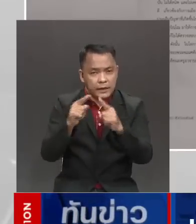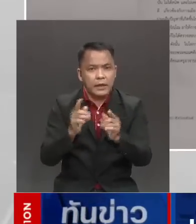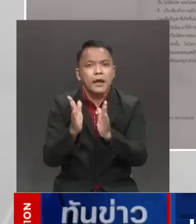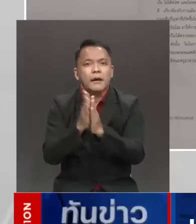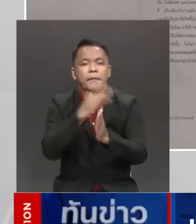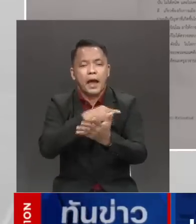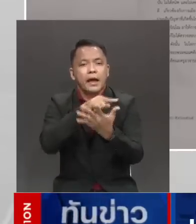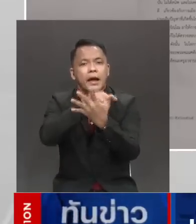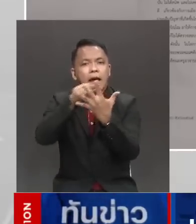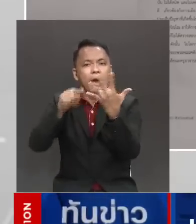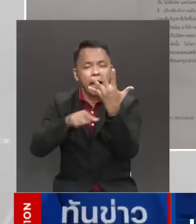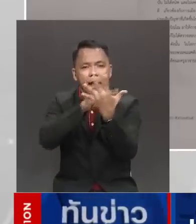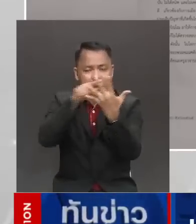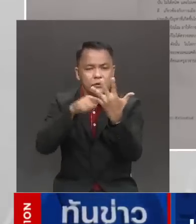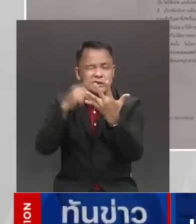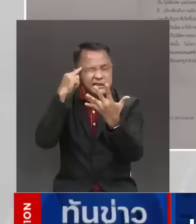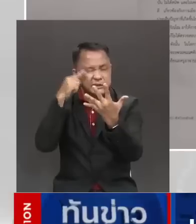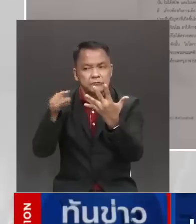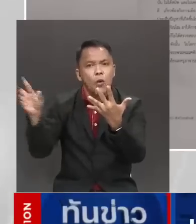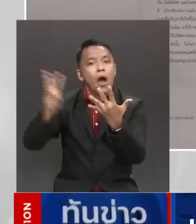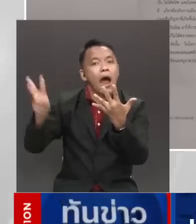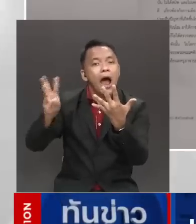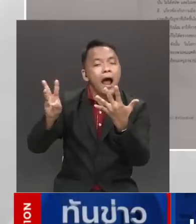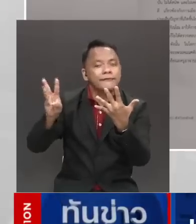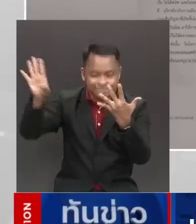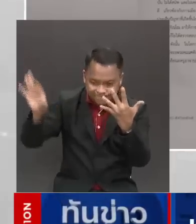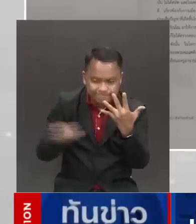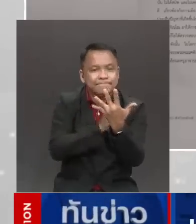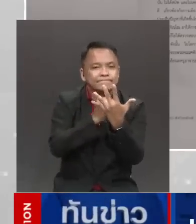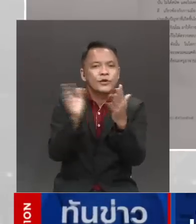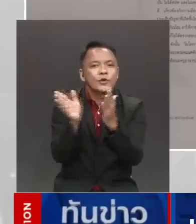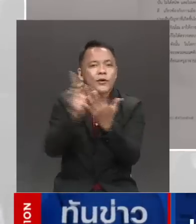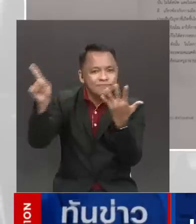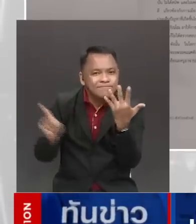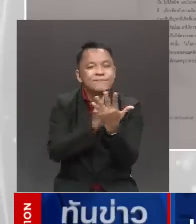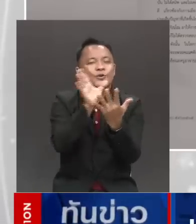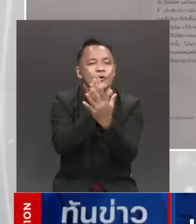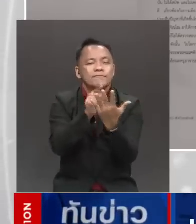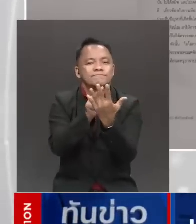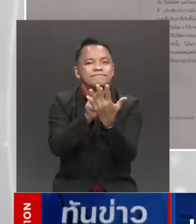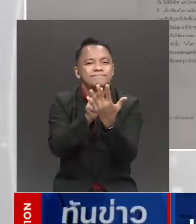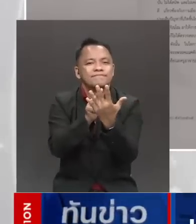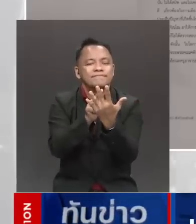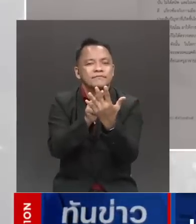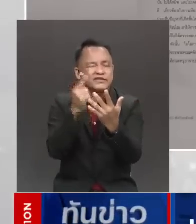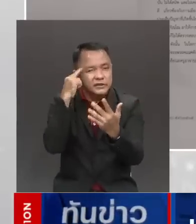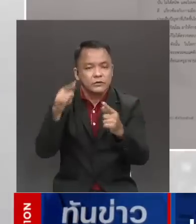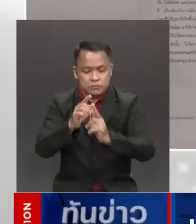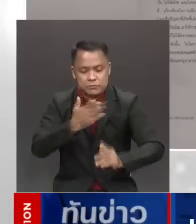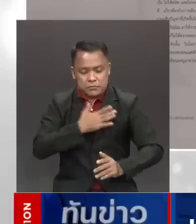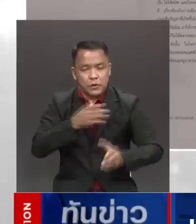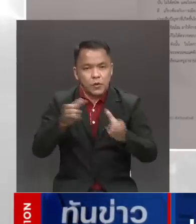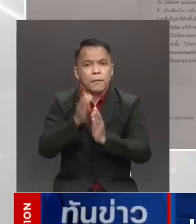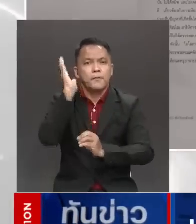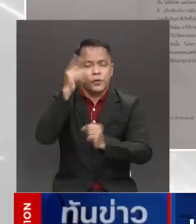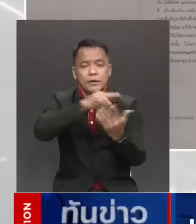พระที่อยู่ในวัดเดียวกันกับพระเคเห็นว่าพระเคว่างก็เลยนิมนต์มาร่วมเป็นพระวิทยากรด้วยโดยส่วนตัวทีมพระ